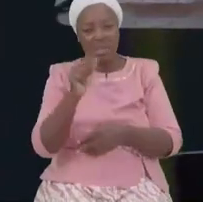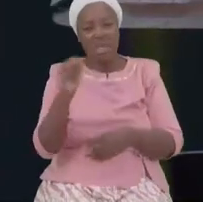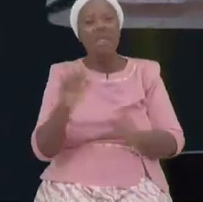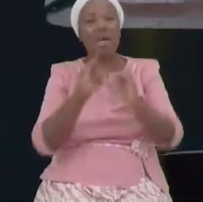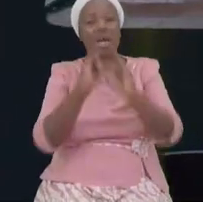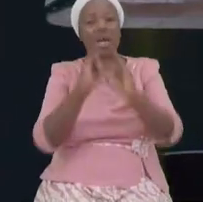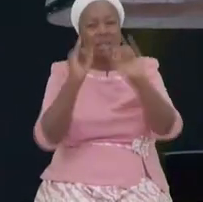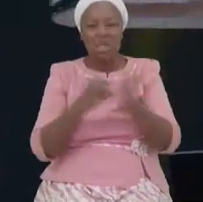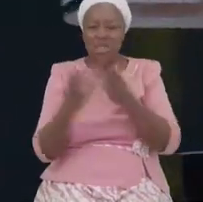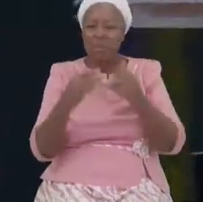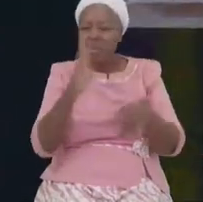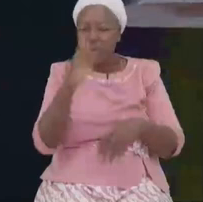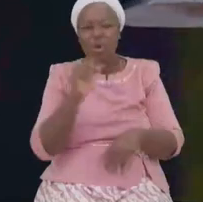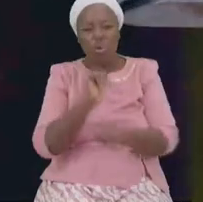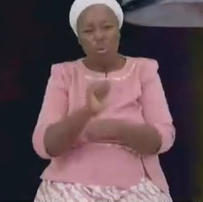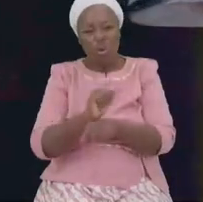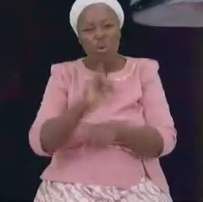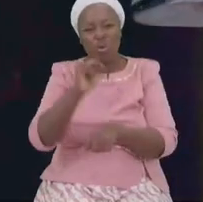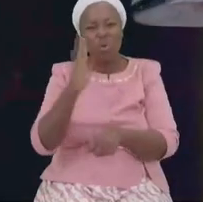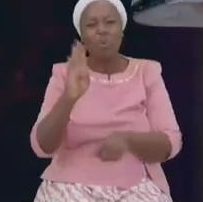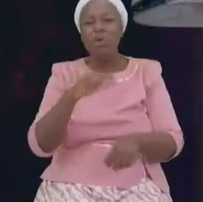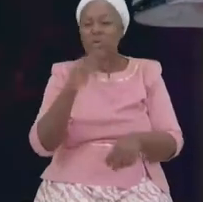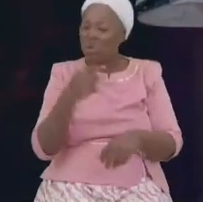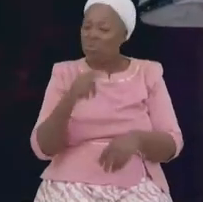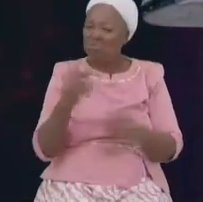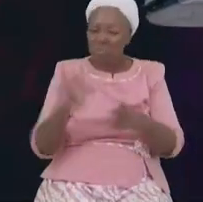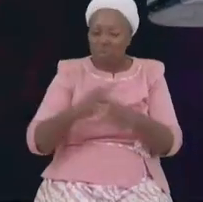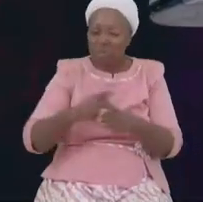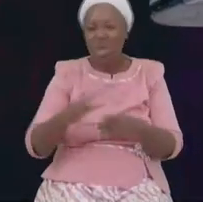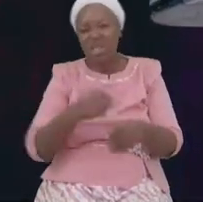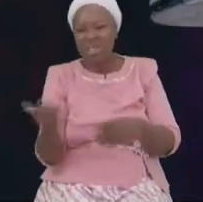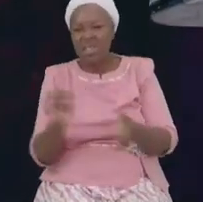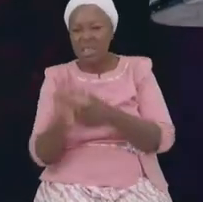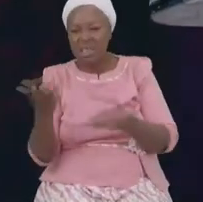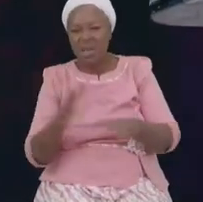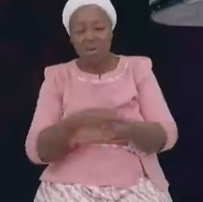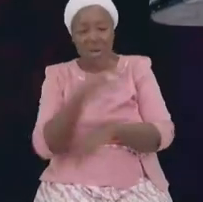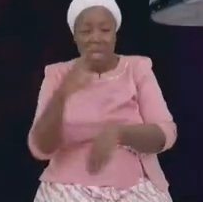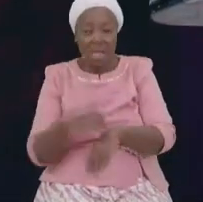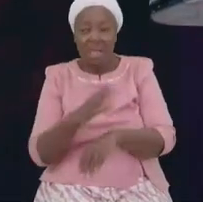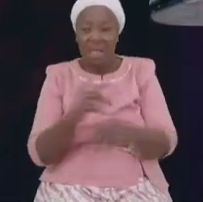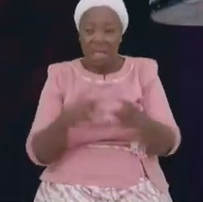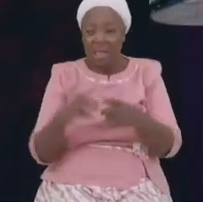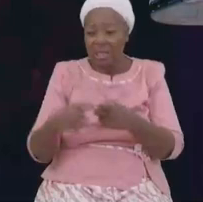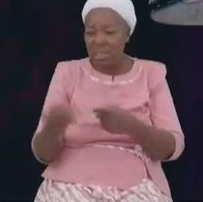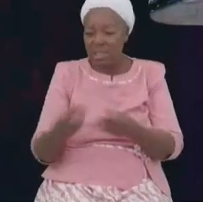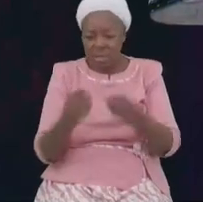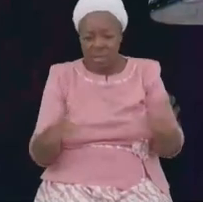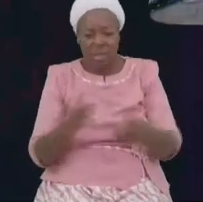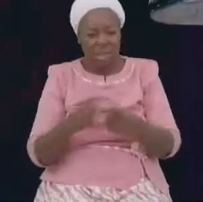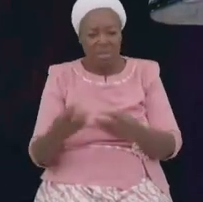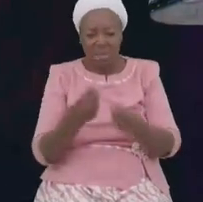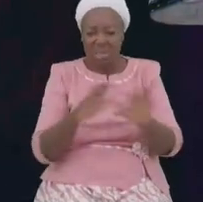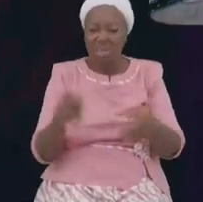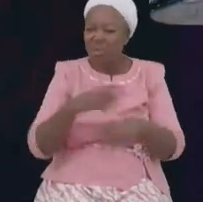peut être un emploi, ta profession. Ça peut être quelque chose sur la terre. Ça peut être la poussière, le ciment de la